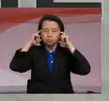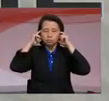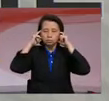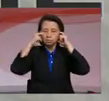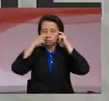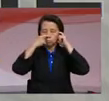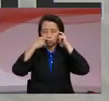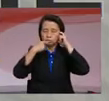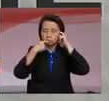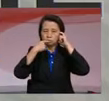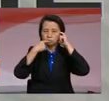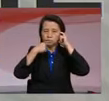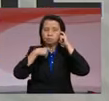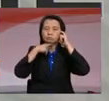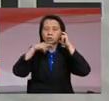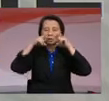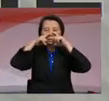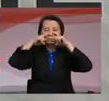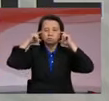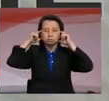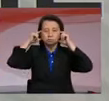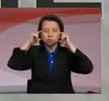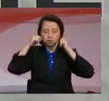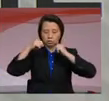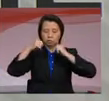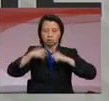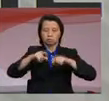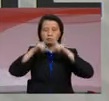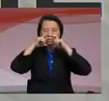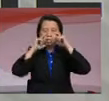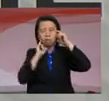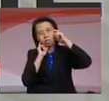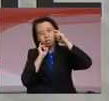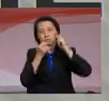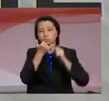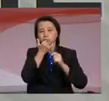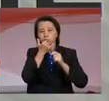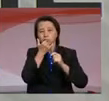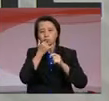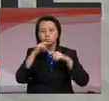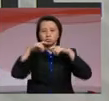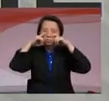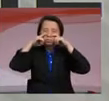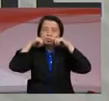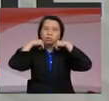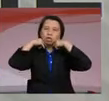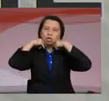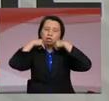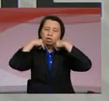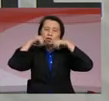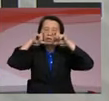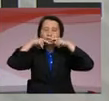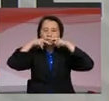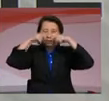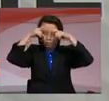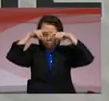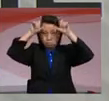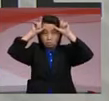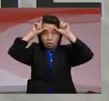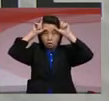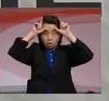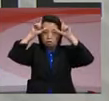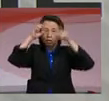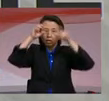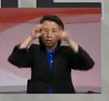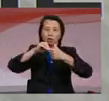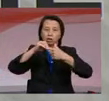hidung sehingga dagu. Pemakaian tidak sempurna dengan membiarkan ianya tergantung di leher, di dahi ataupun